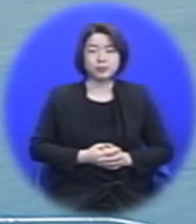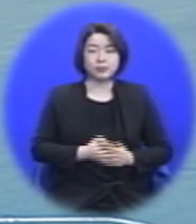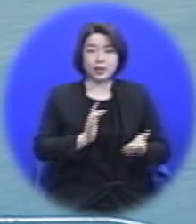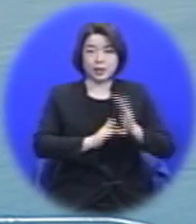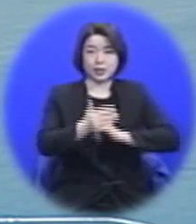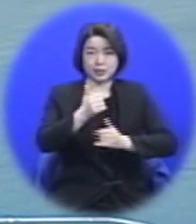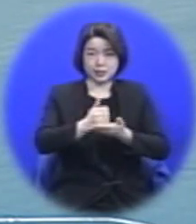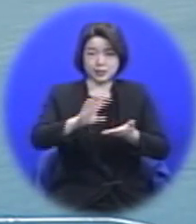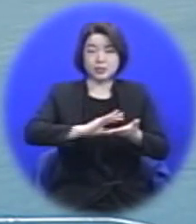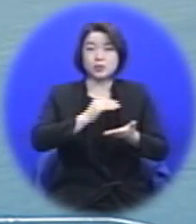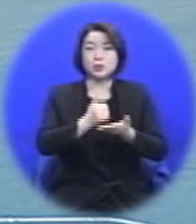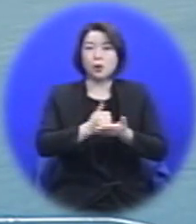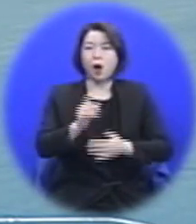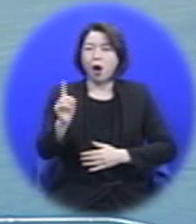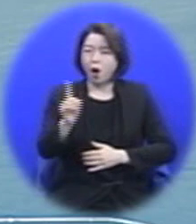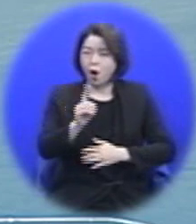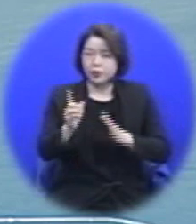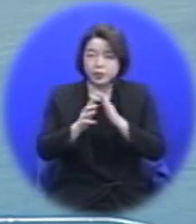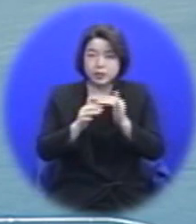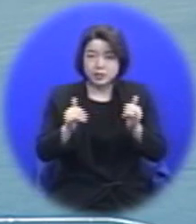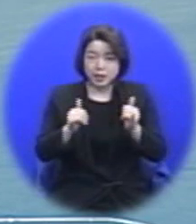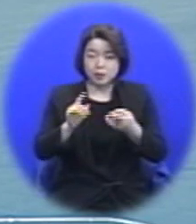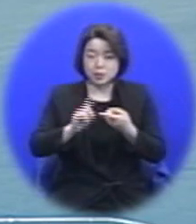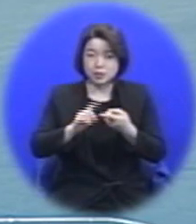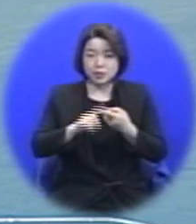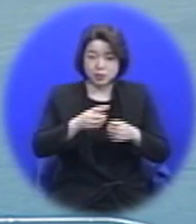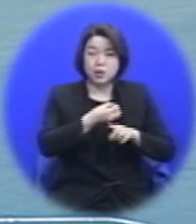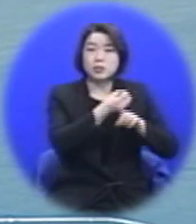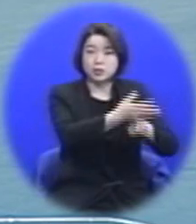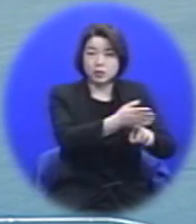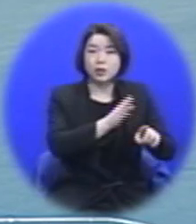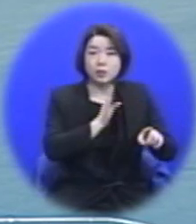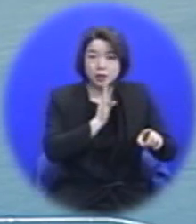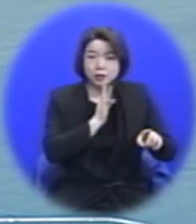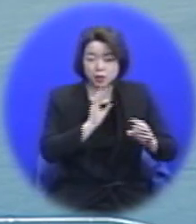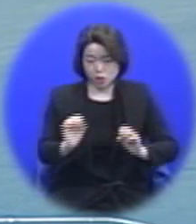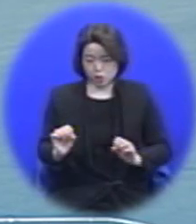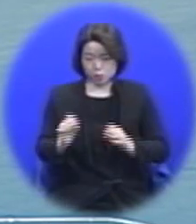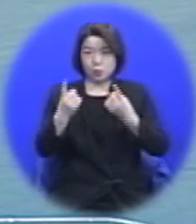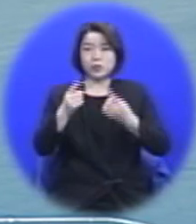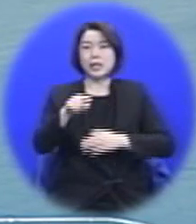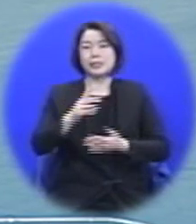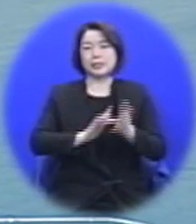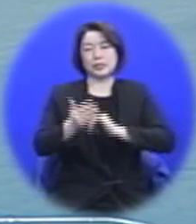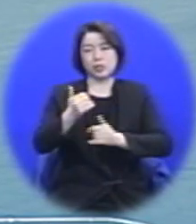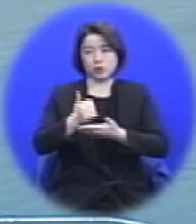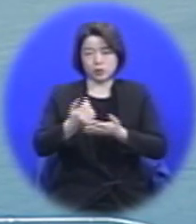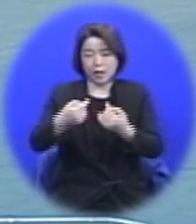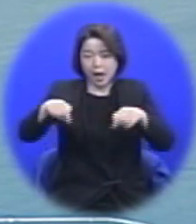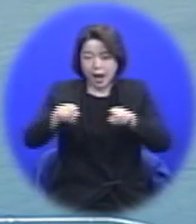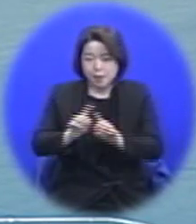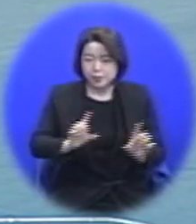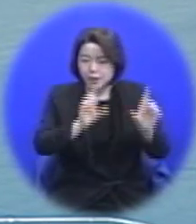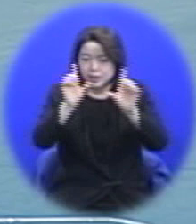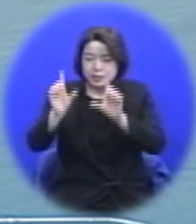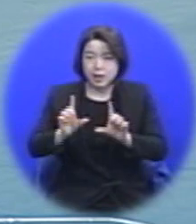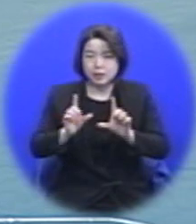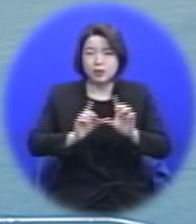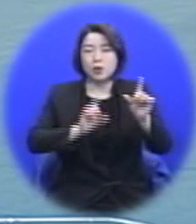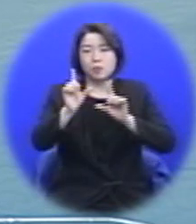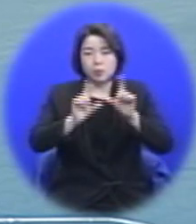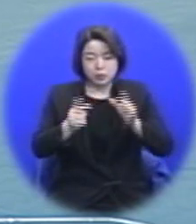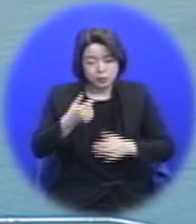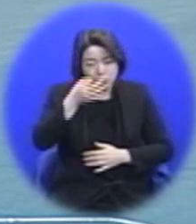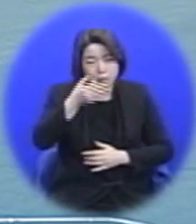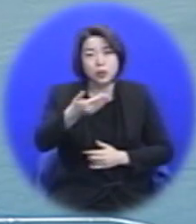예수 그리스도가 어떤 분인가를 전해야 하지만 동시에 그 예수님과 함께 사는 삶을 보여주어야 하는데 그 점에